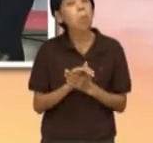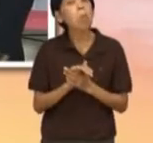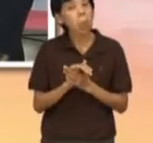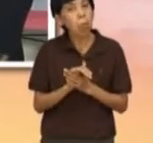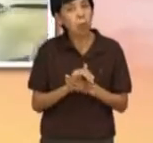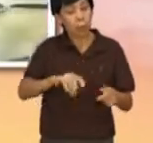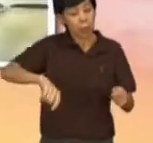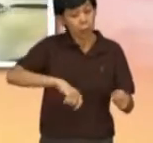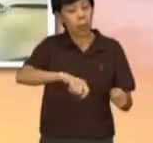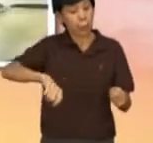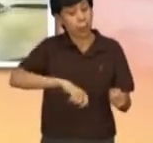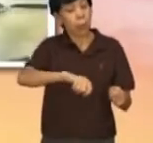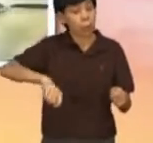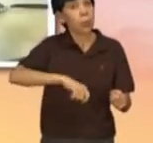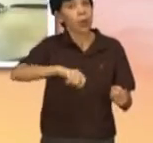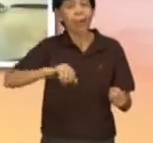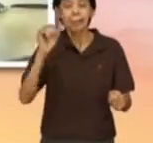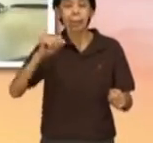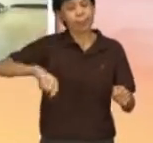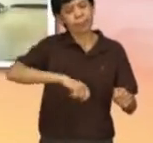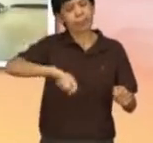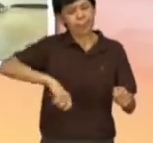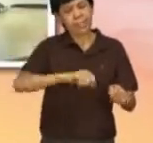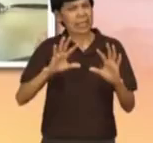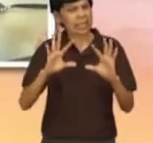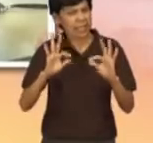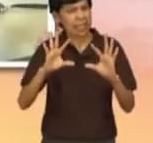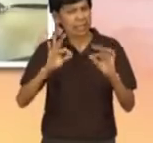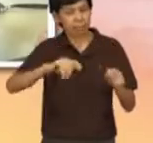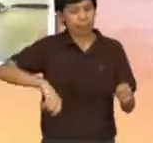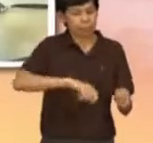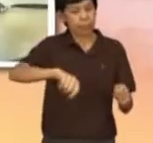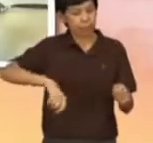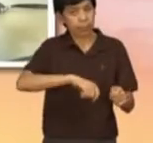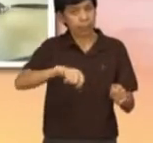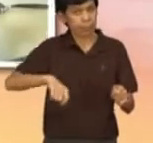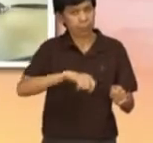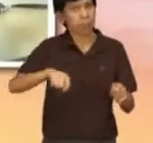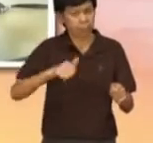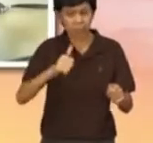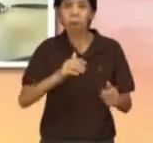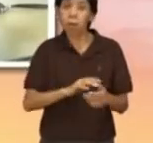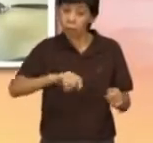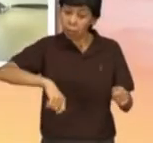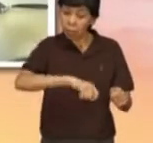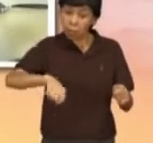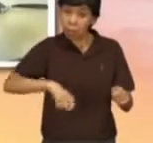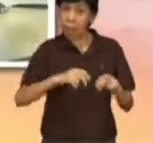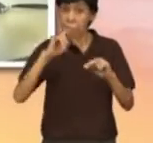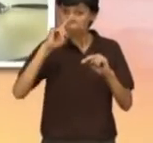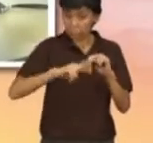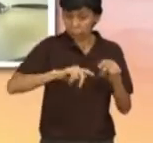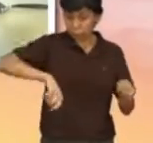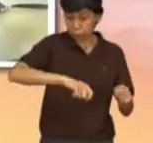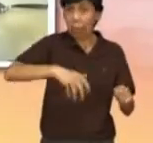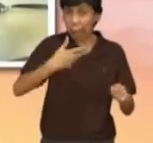อันนี้คนไปเรื่อยๆนะคะ คนให้ข้นกว่านี้ห่อหมกเนี่ย นอกจากจะทำให้ไข่เนี่ยตีเข้